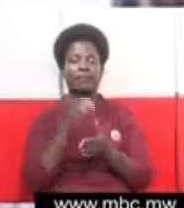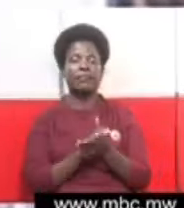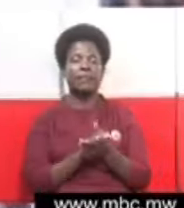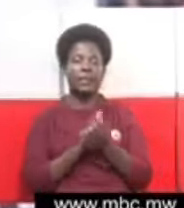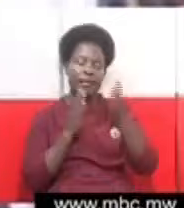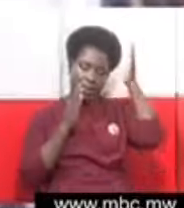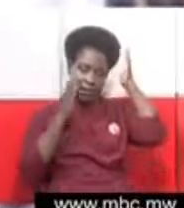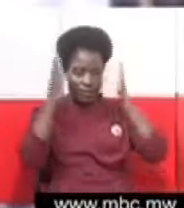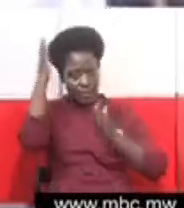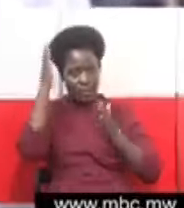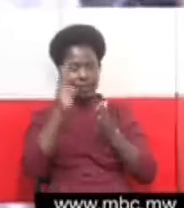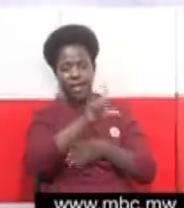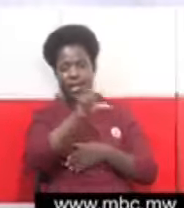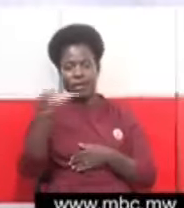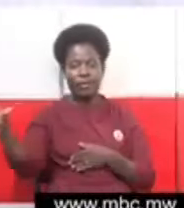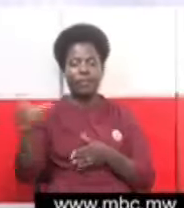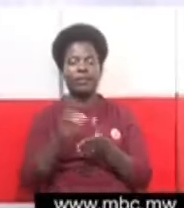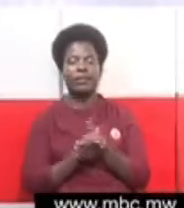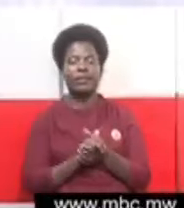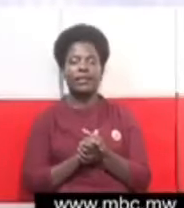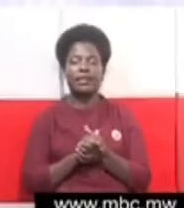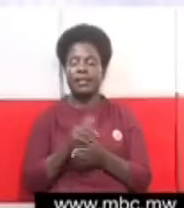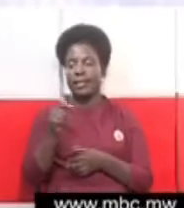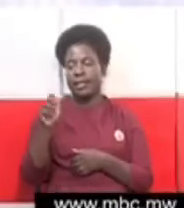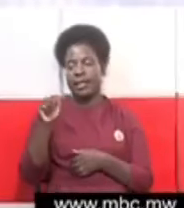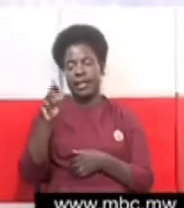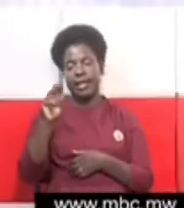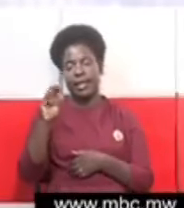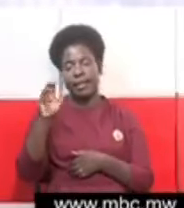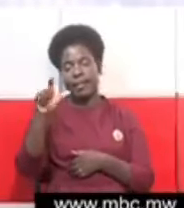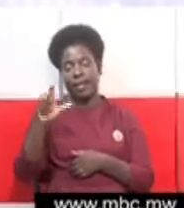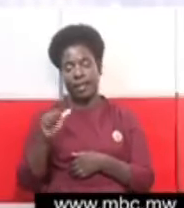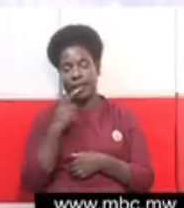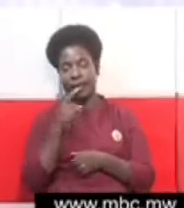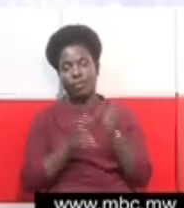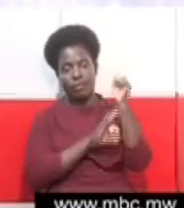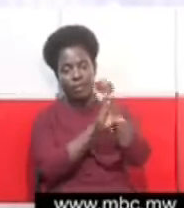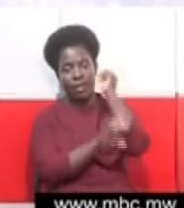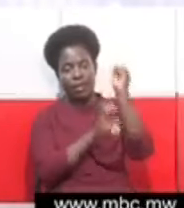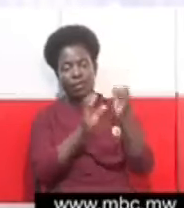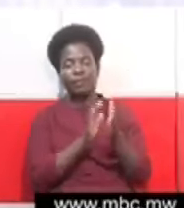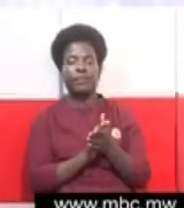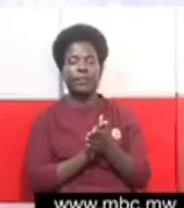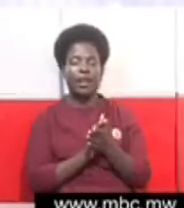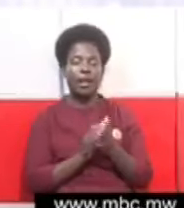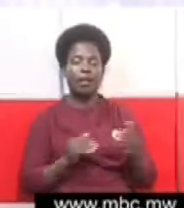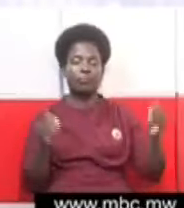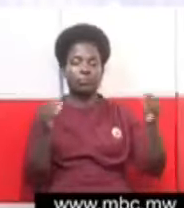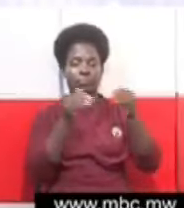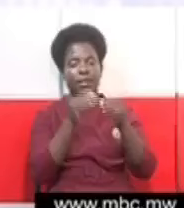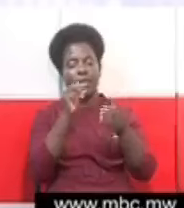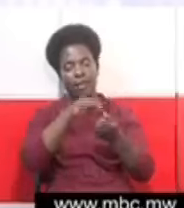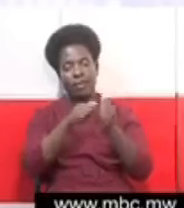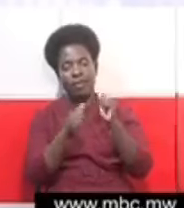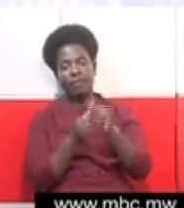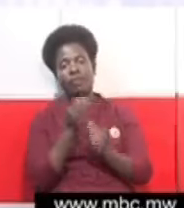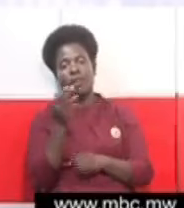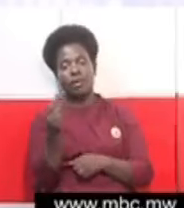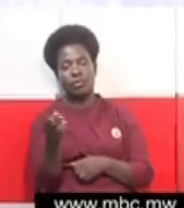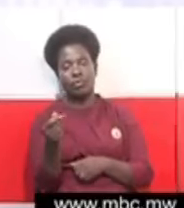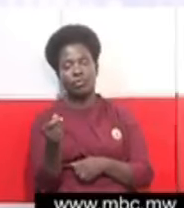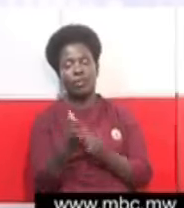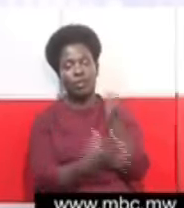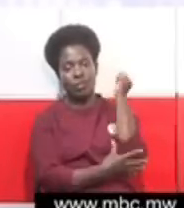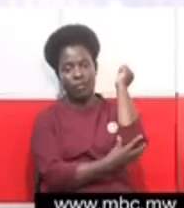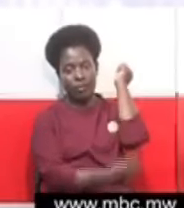wa Archdiocese ya Lilongwe Archbishop Desmond Tambala wati maiko a mchigawochi akukumana ndi mavuto azachuma,